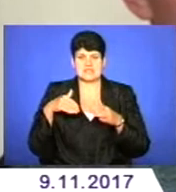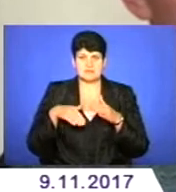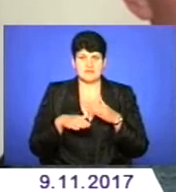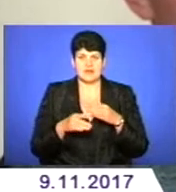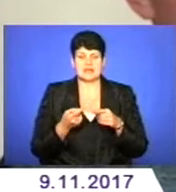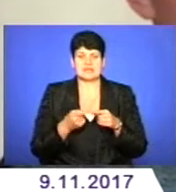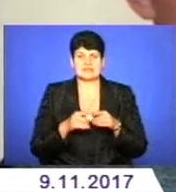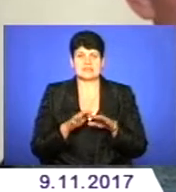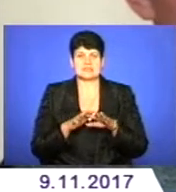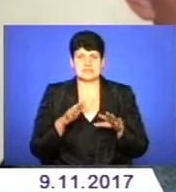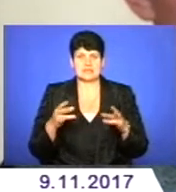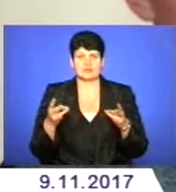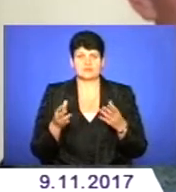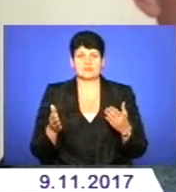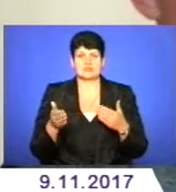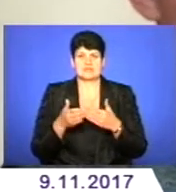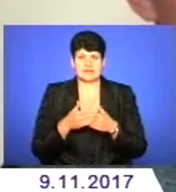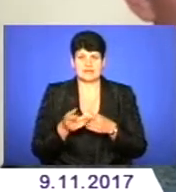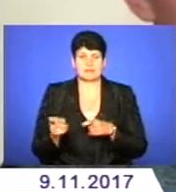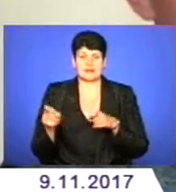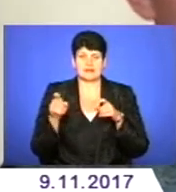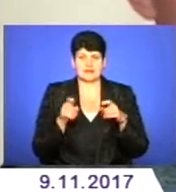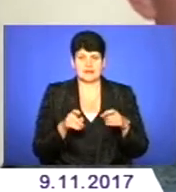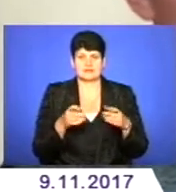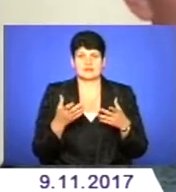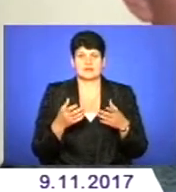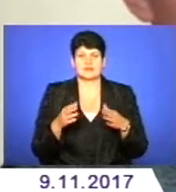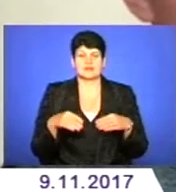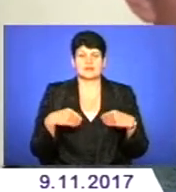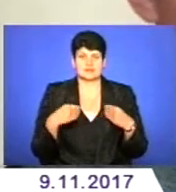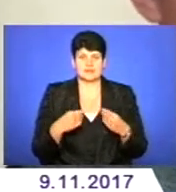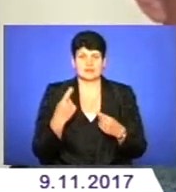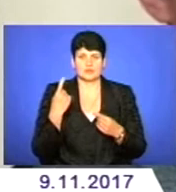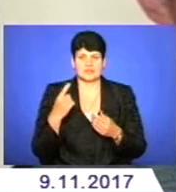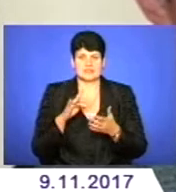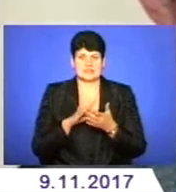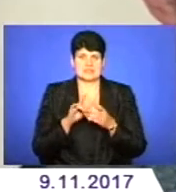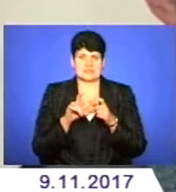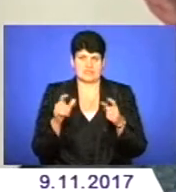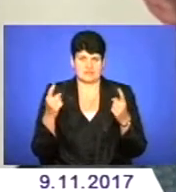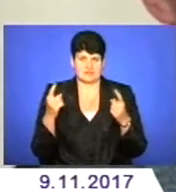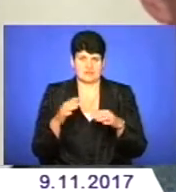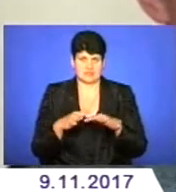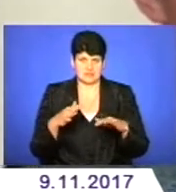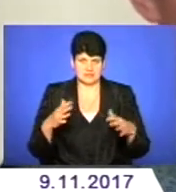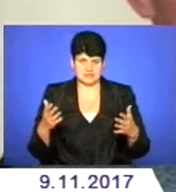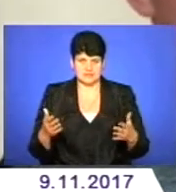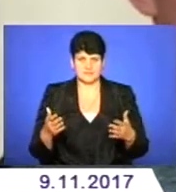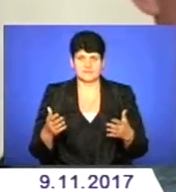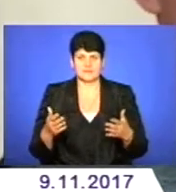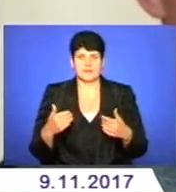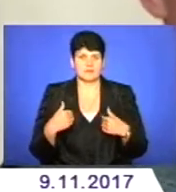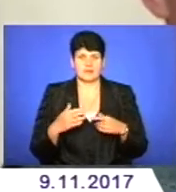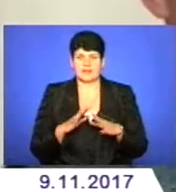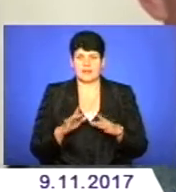потрібно закрити, перенести, він не потрібен, нехай всі вдати всі в один центр, великий зал. Ну, але ми з цим